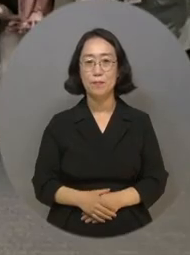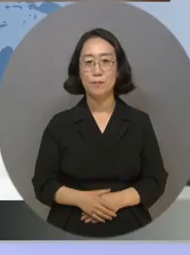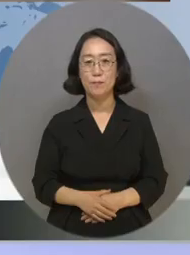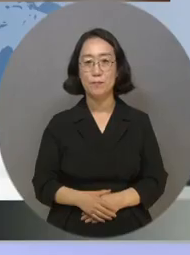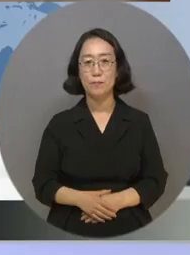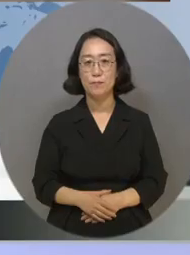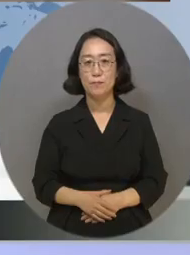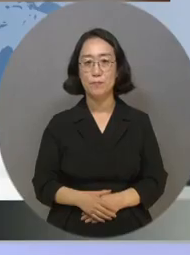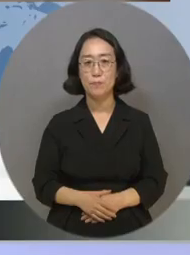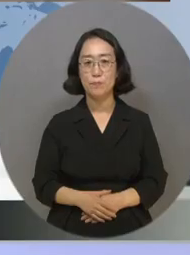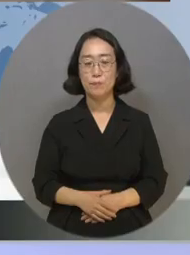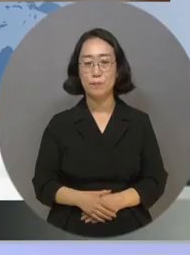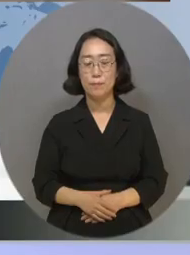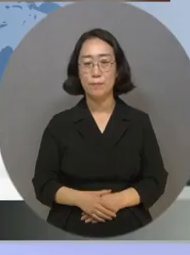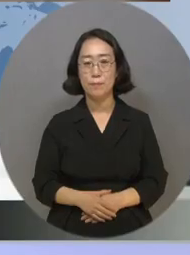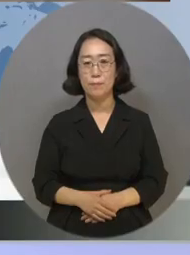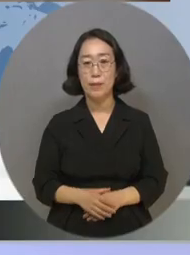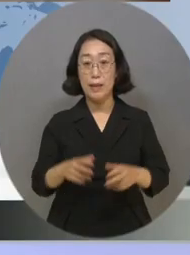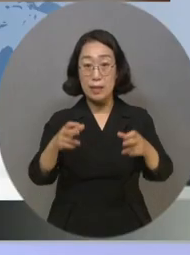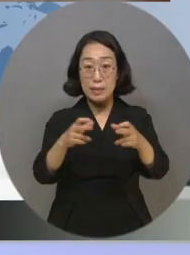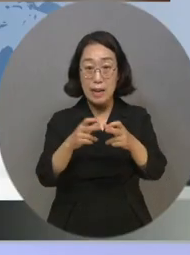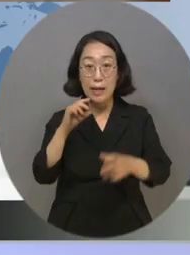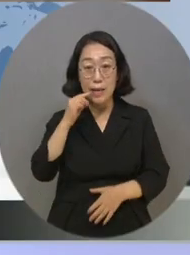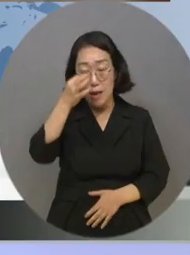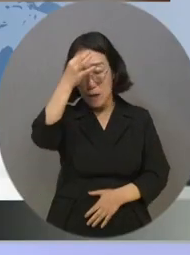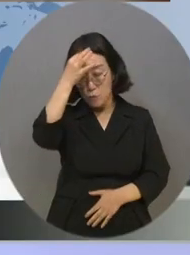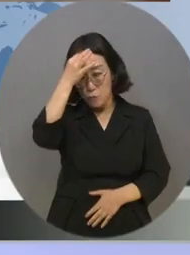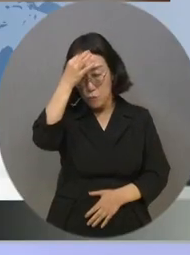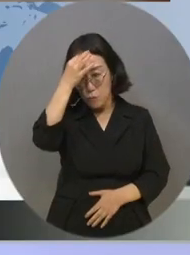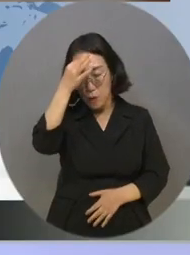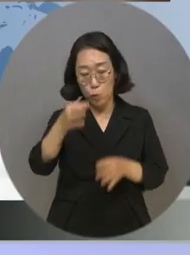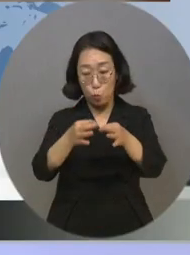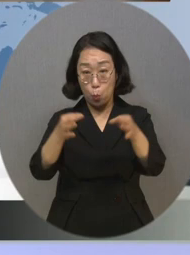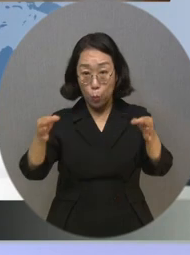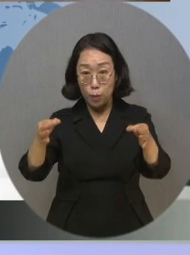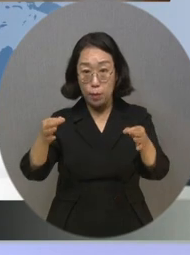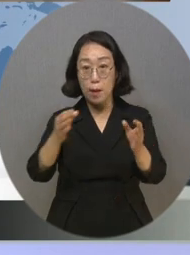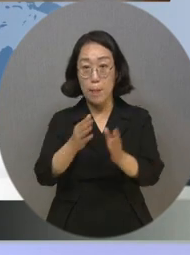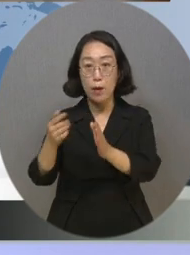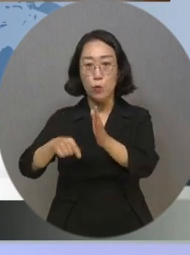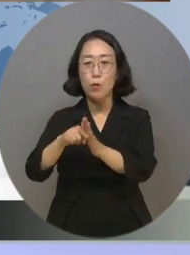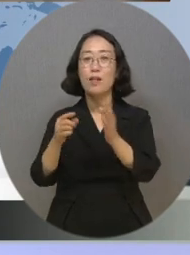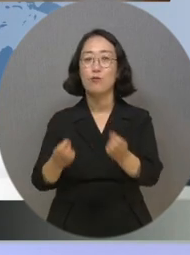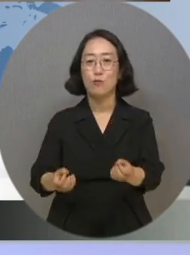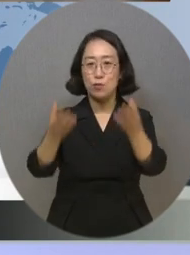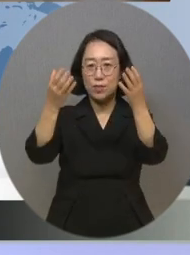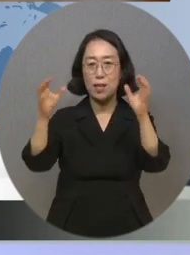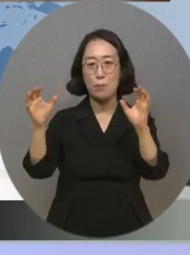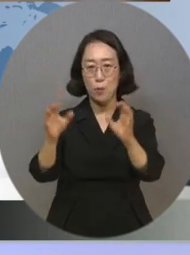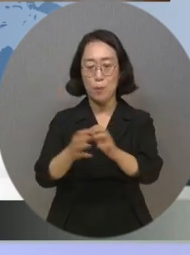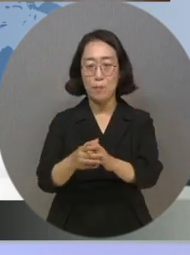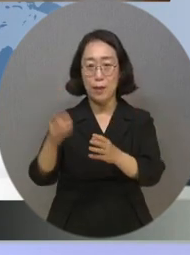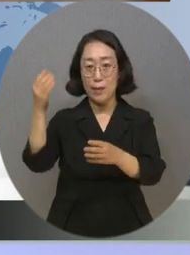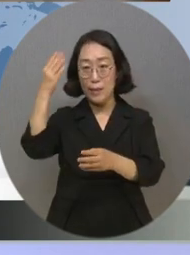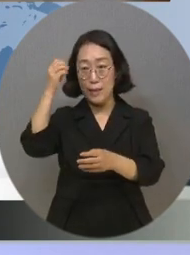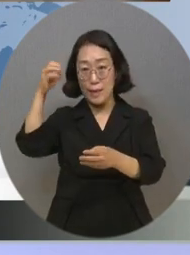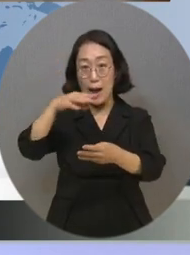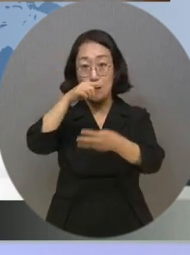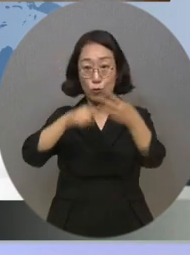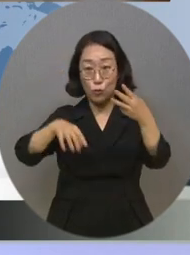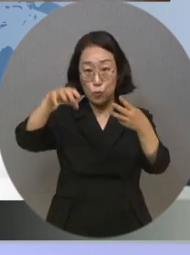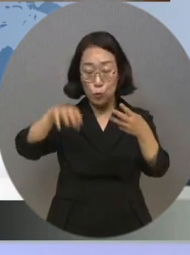정선입니다. 발달장애 예술인들의 장학금 마련을 위한 축제가 열렸습니다. 경기도 양주시에서